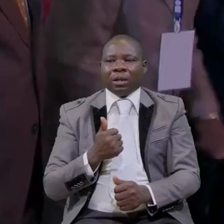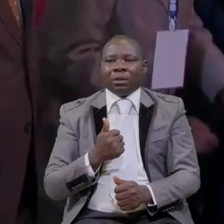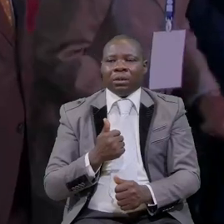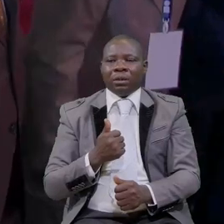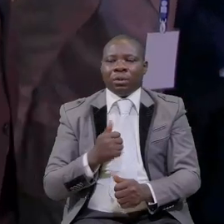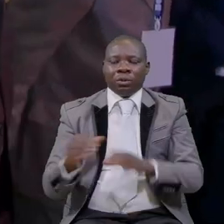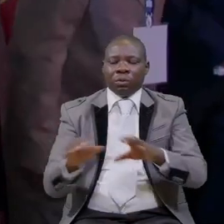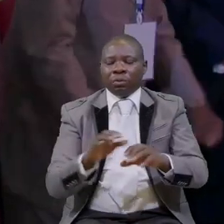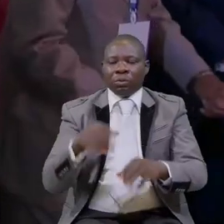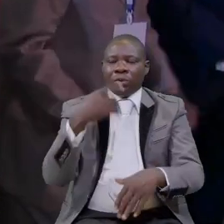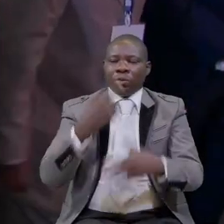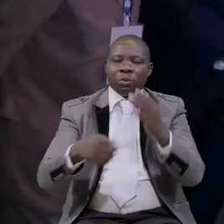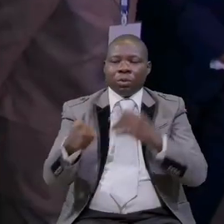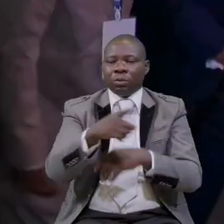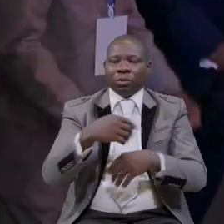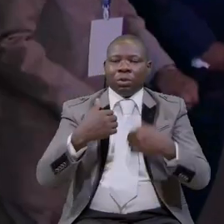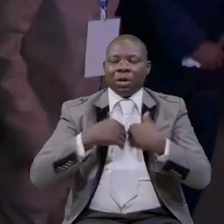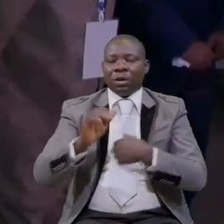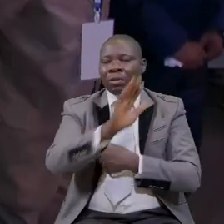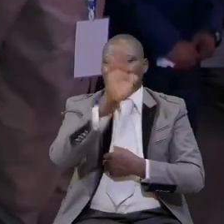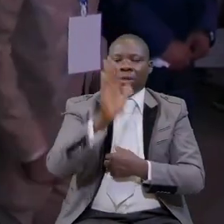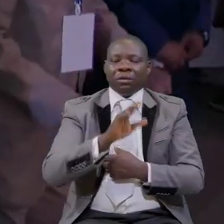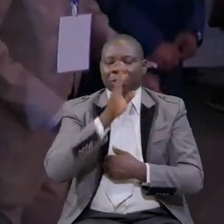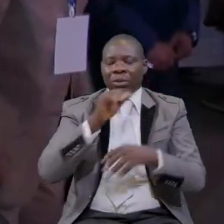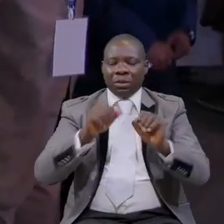Et fais ce que tu n'as jamais fait avant.